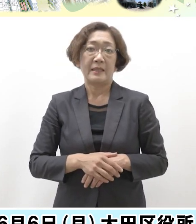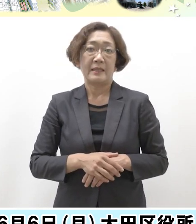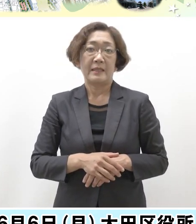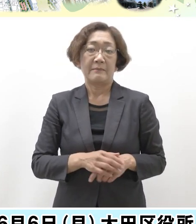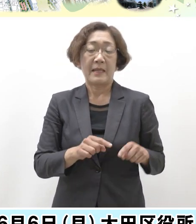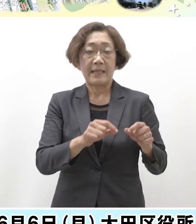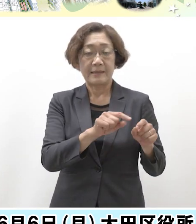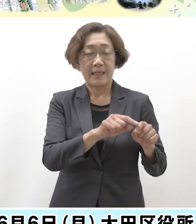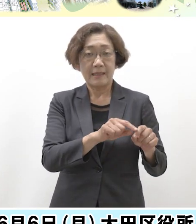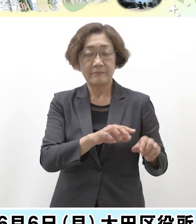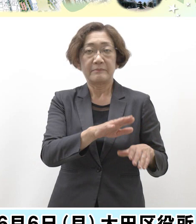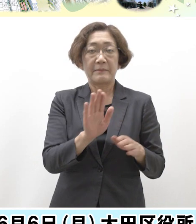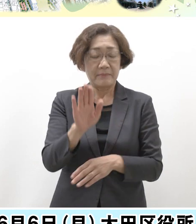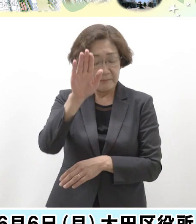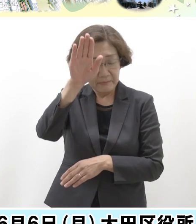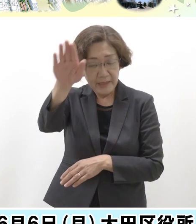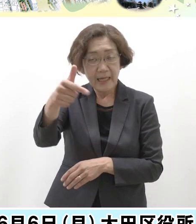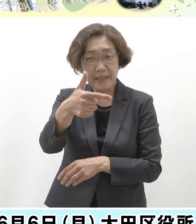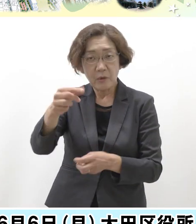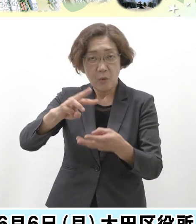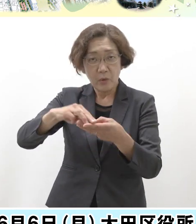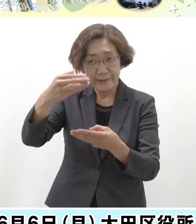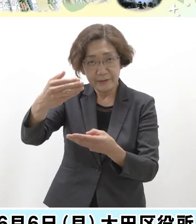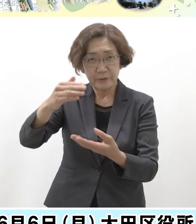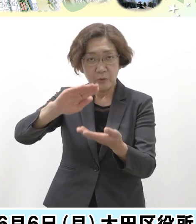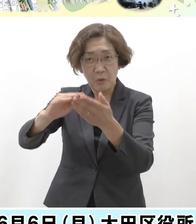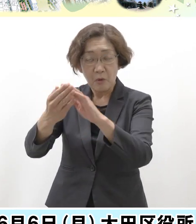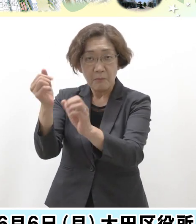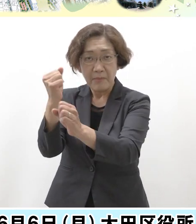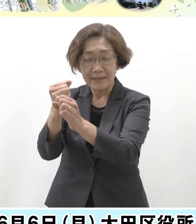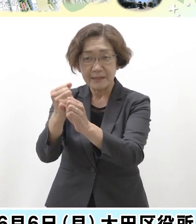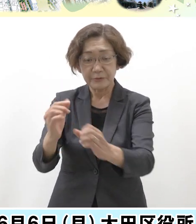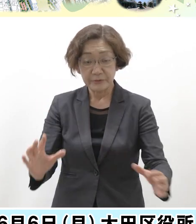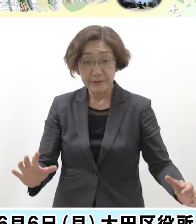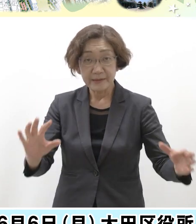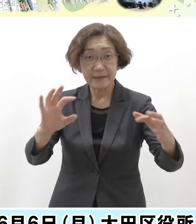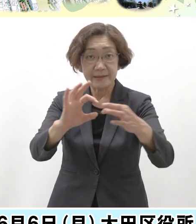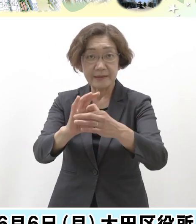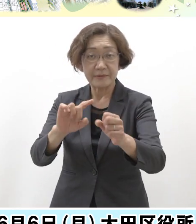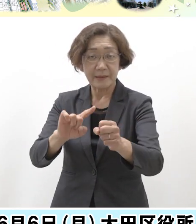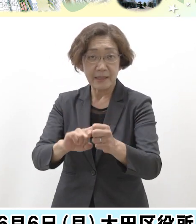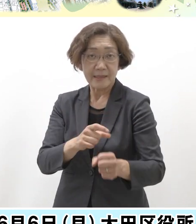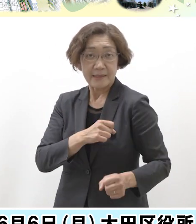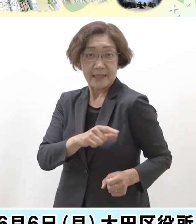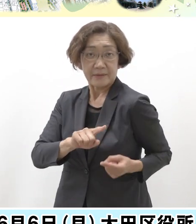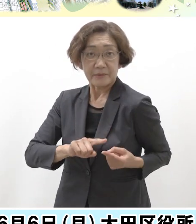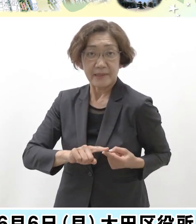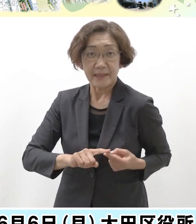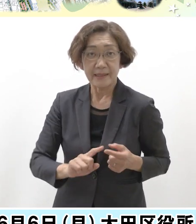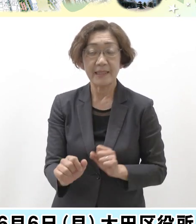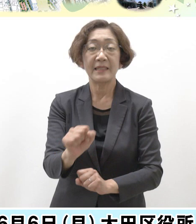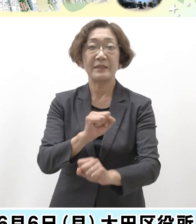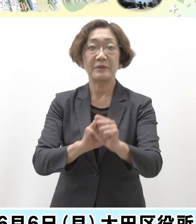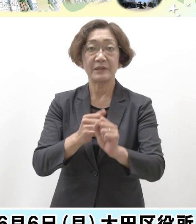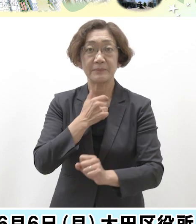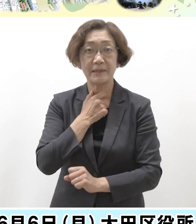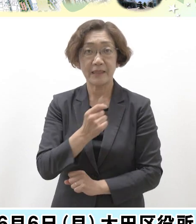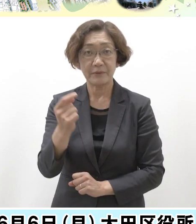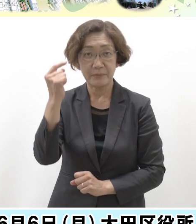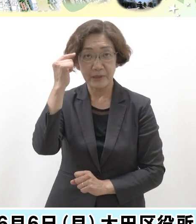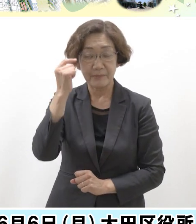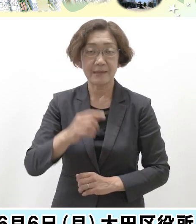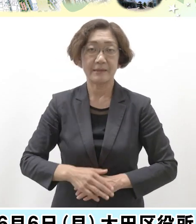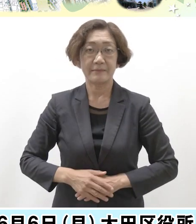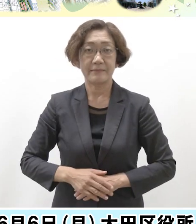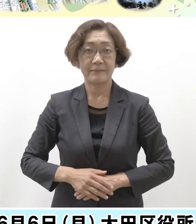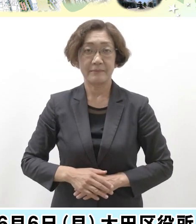未来の大田区へつながるまちづくりにも精力的に取り組んでまいります。以上で私からの